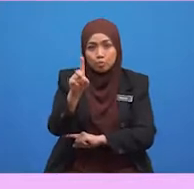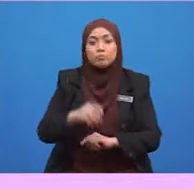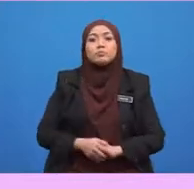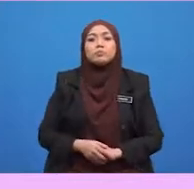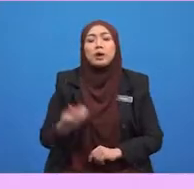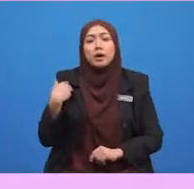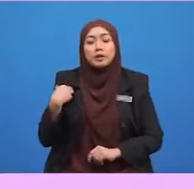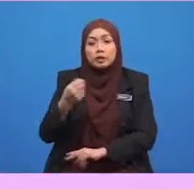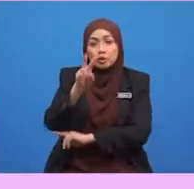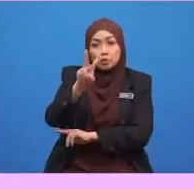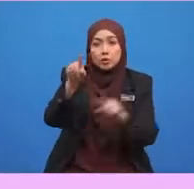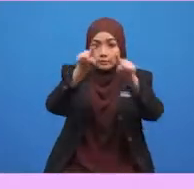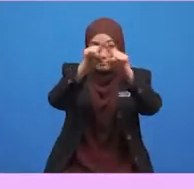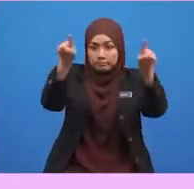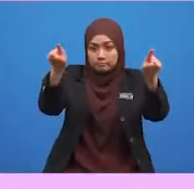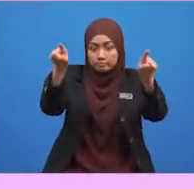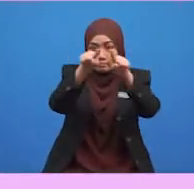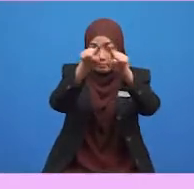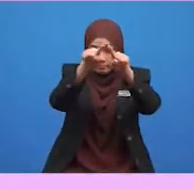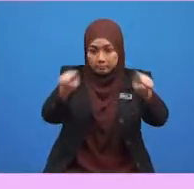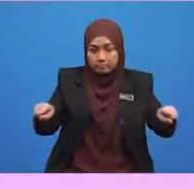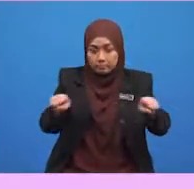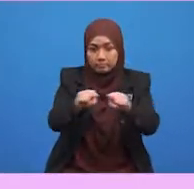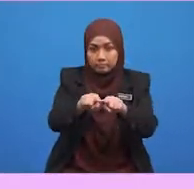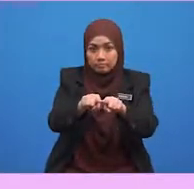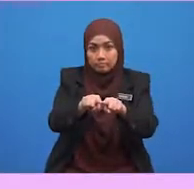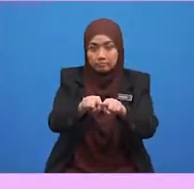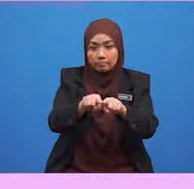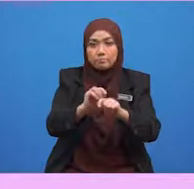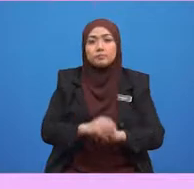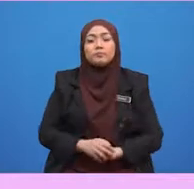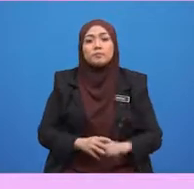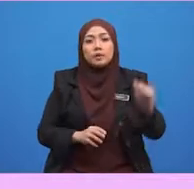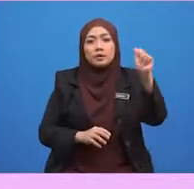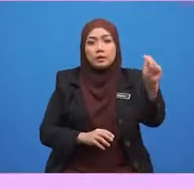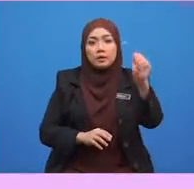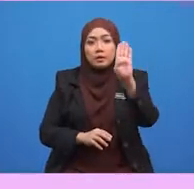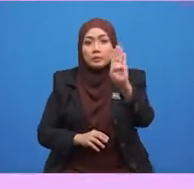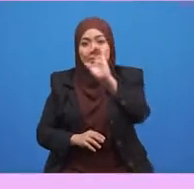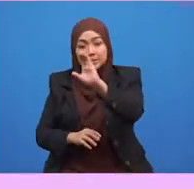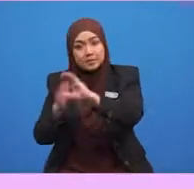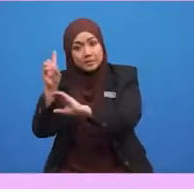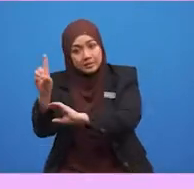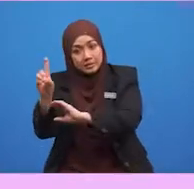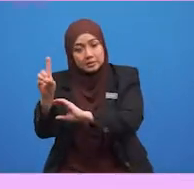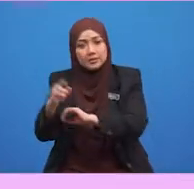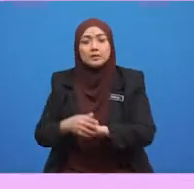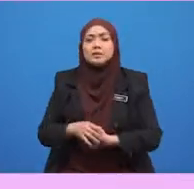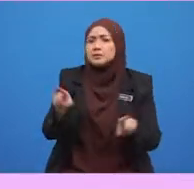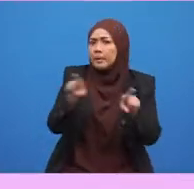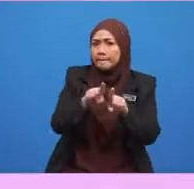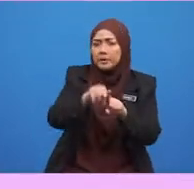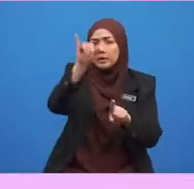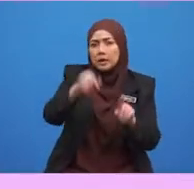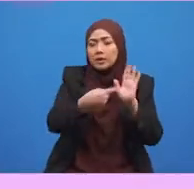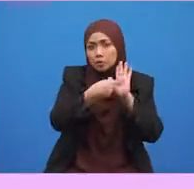Terdapat dua segitiga dalam sebuah segi empat tepat ABCD seperti pada paparan. Panjang